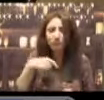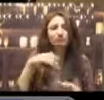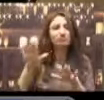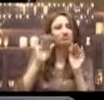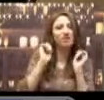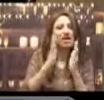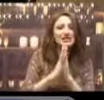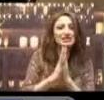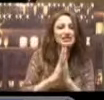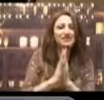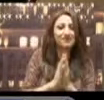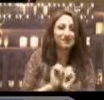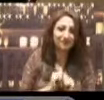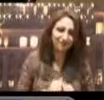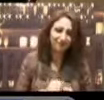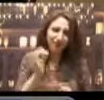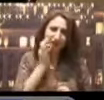والله ما نجحش قوي.